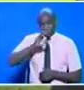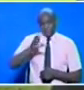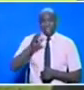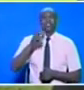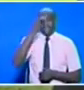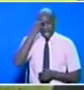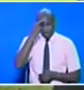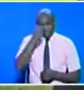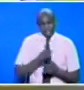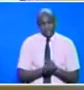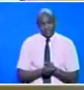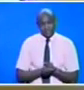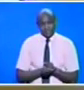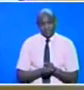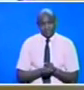Narok.